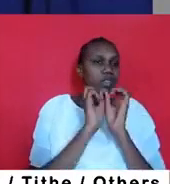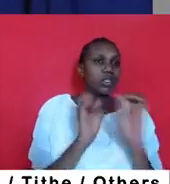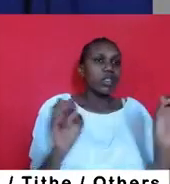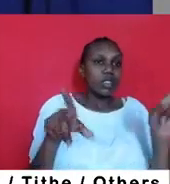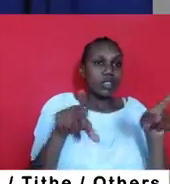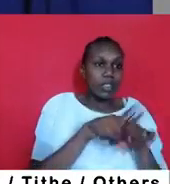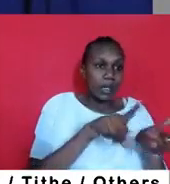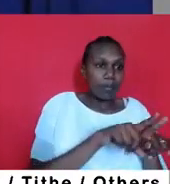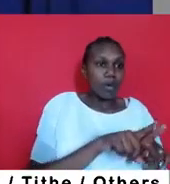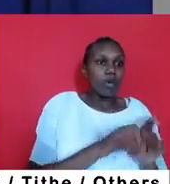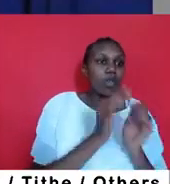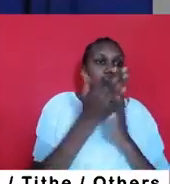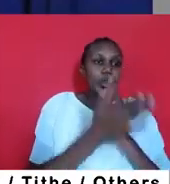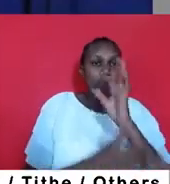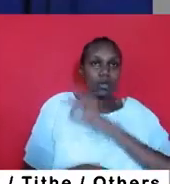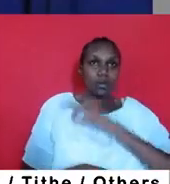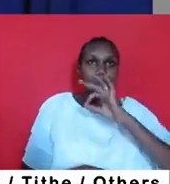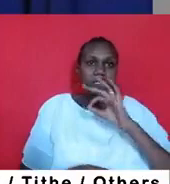na kwa roho.